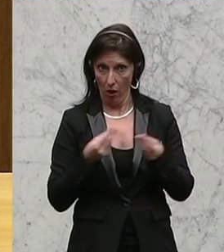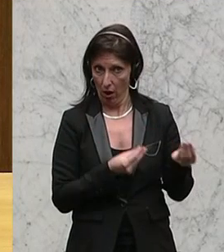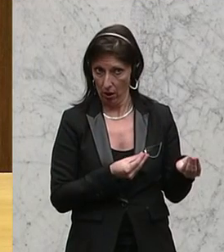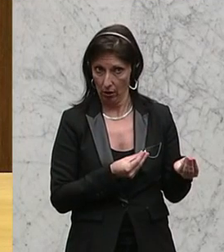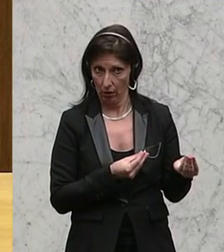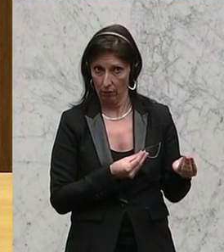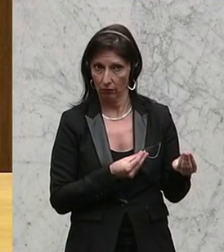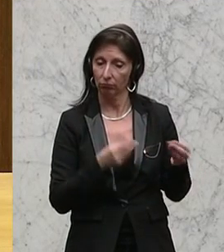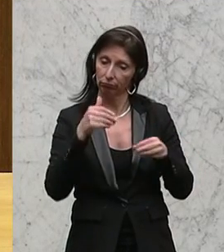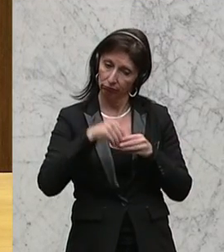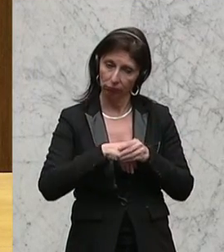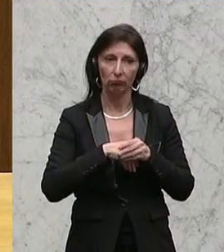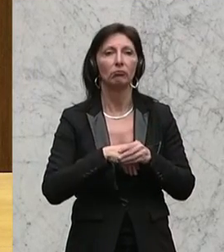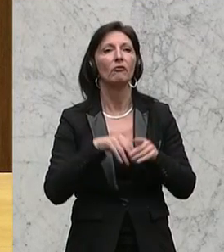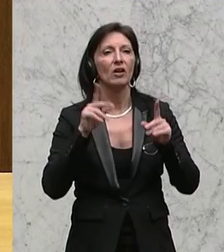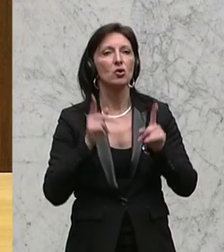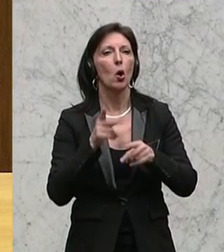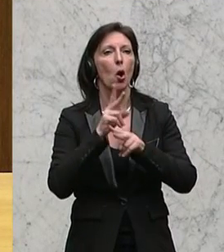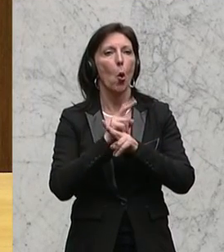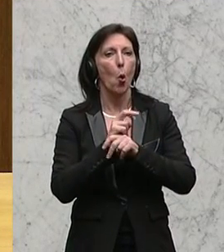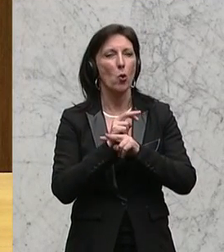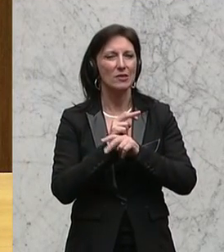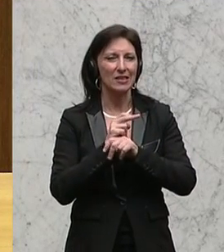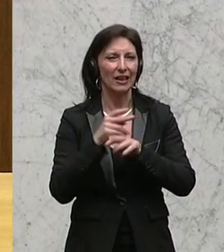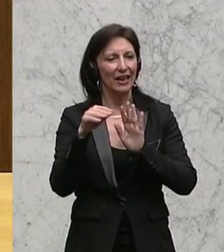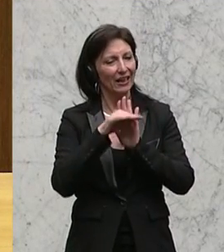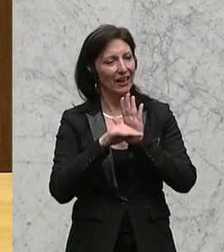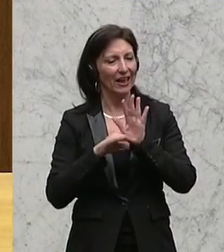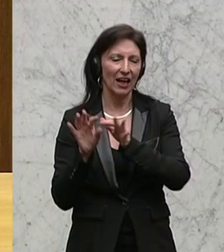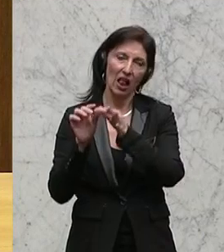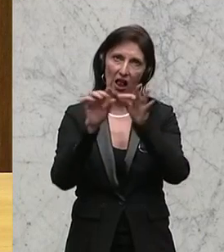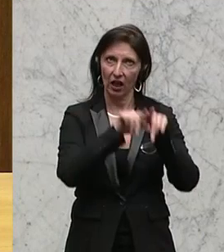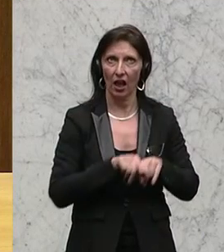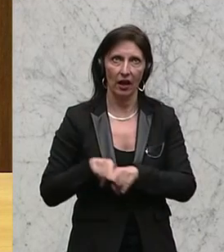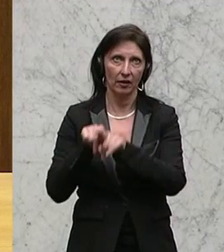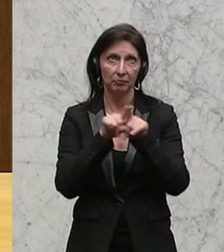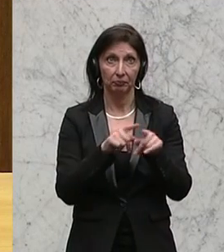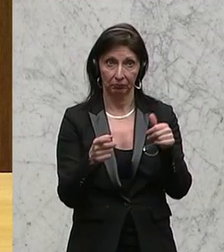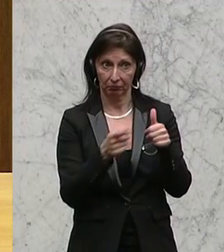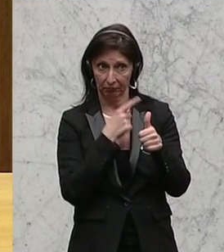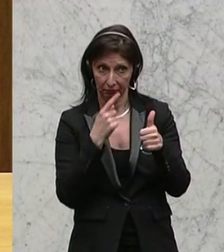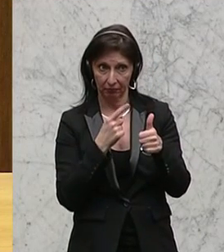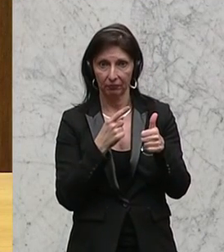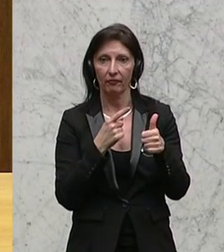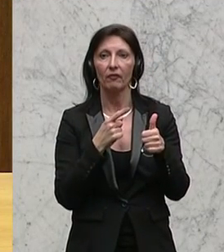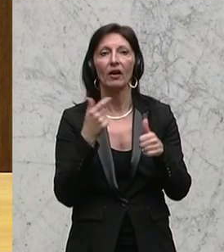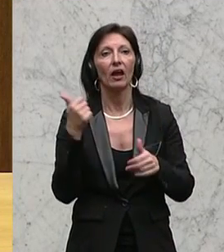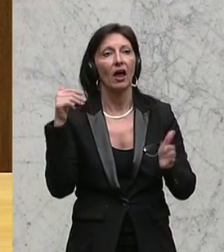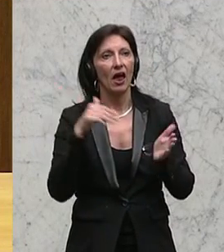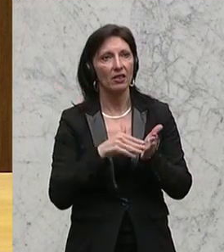zuzuleiten, welche einheitlich für Österreich folgende Maßnahmen vorsieht. Erstens, Deckelung in der Höhe